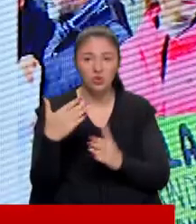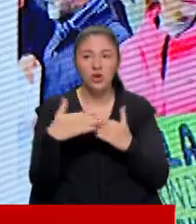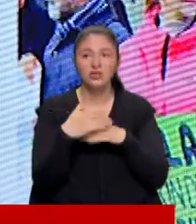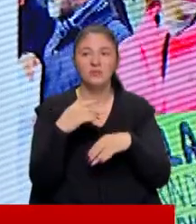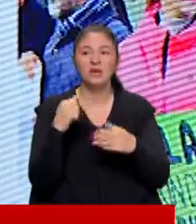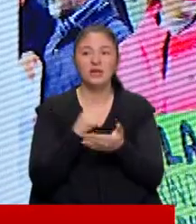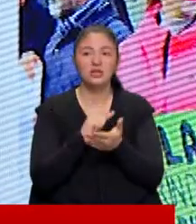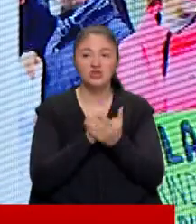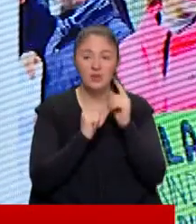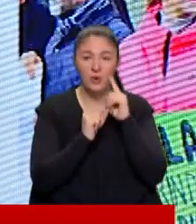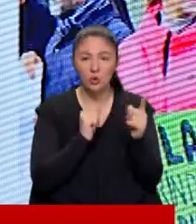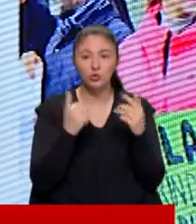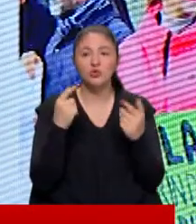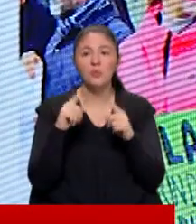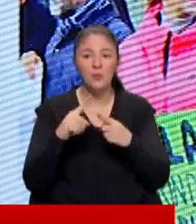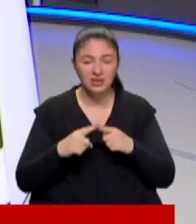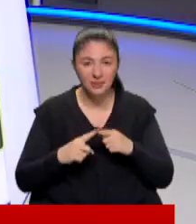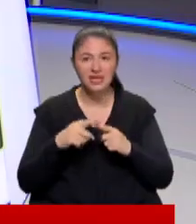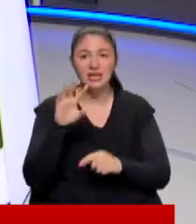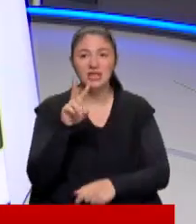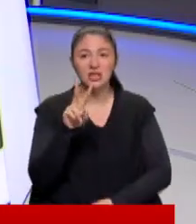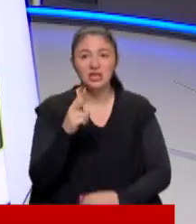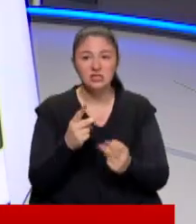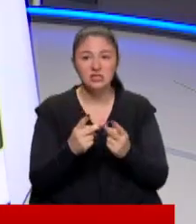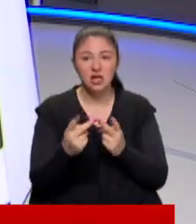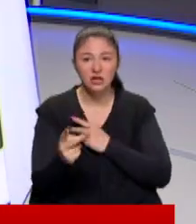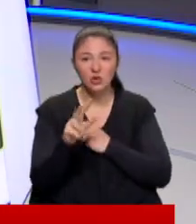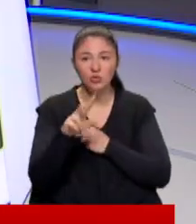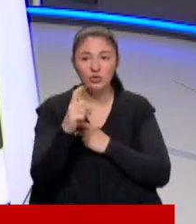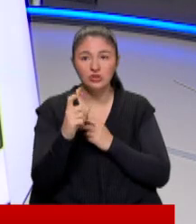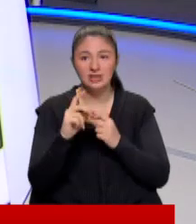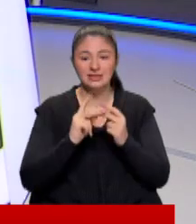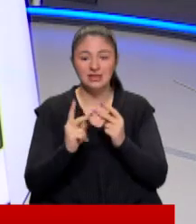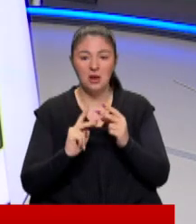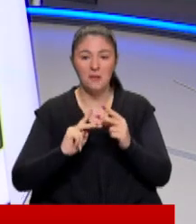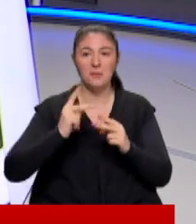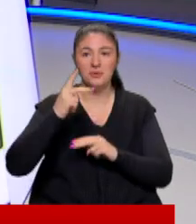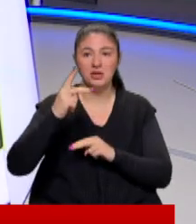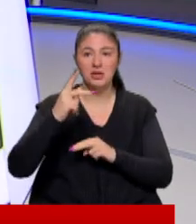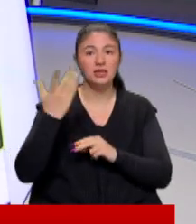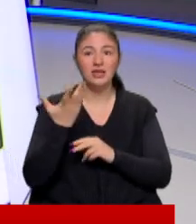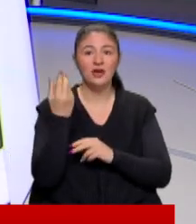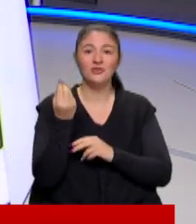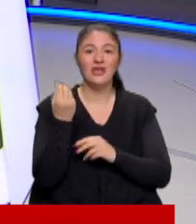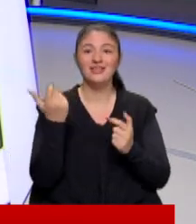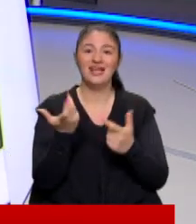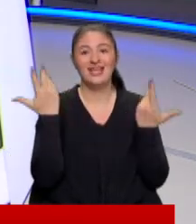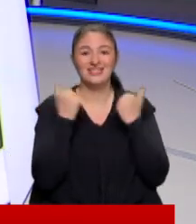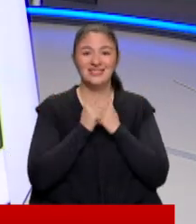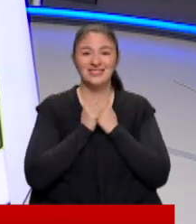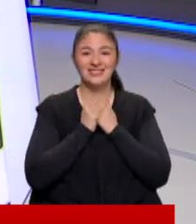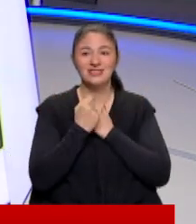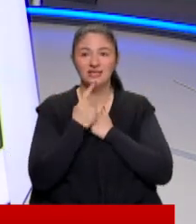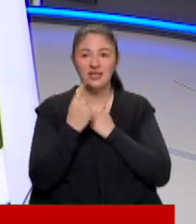Akşam gazetesine bakıyorsunuz. Matematikte 42. sıradan 39. sıraya gelmişiz. Ne kadar güzel yerdeyiz